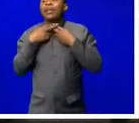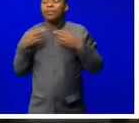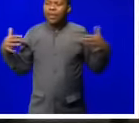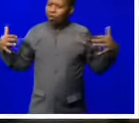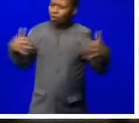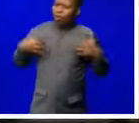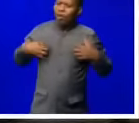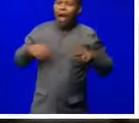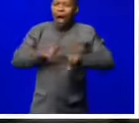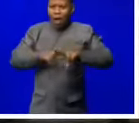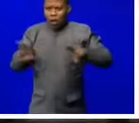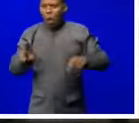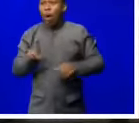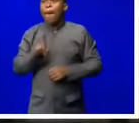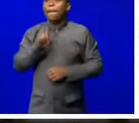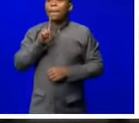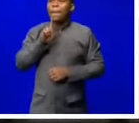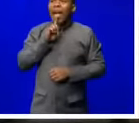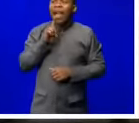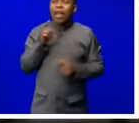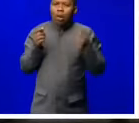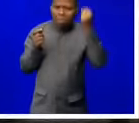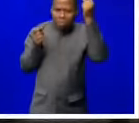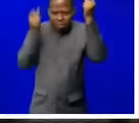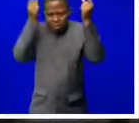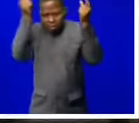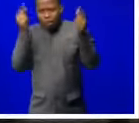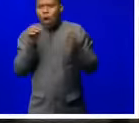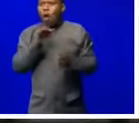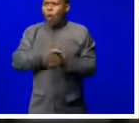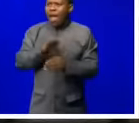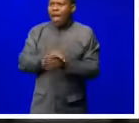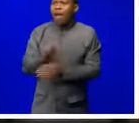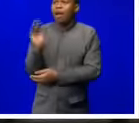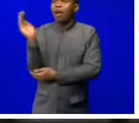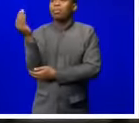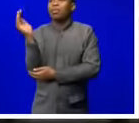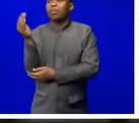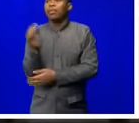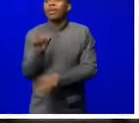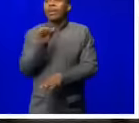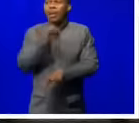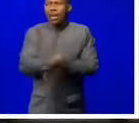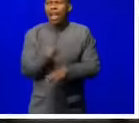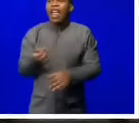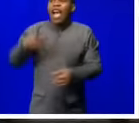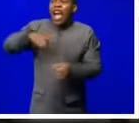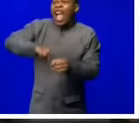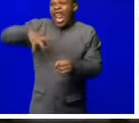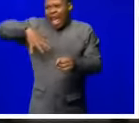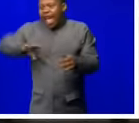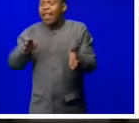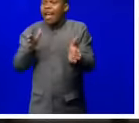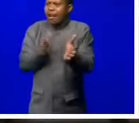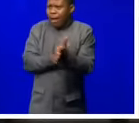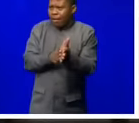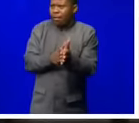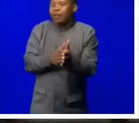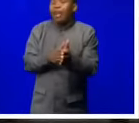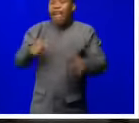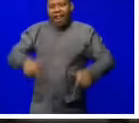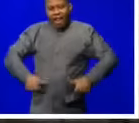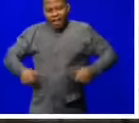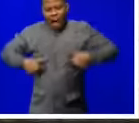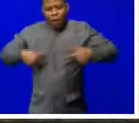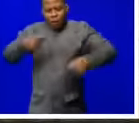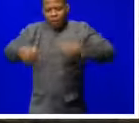even bekuyindoda nje besathi sibeke umcondo wayo ebandla ingawubeka ayiphikise lamanye amadoda impilo